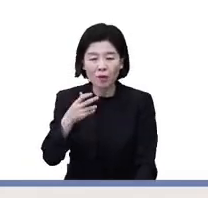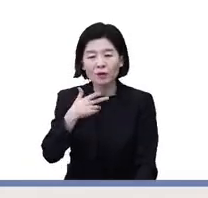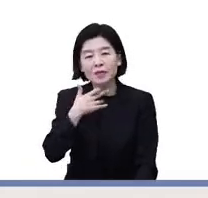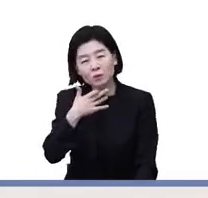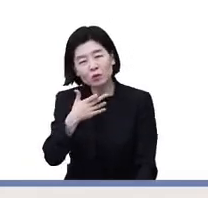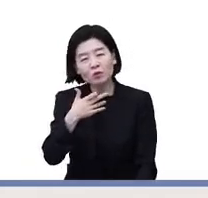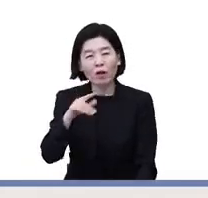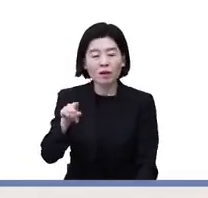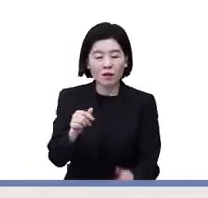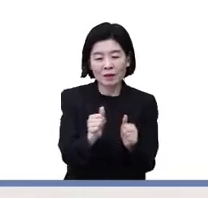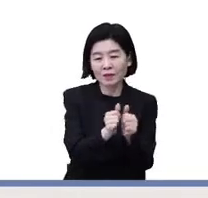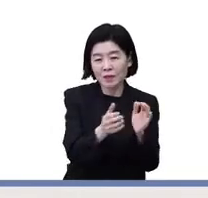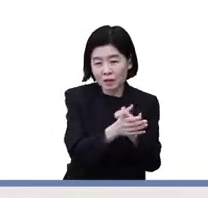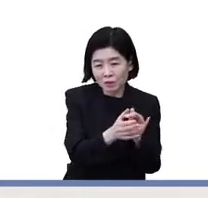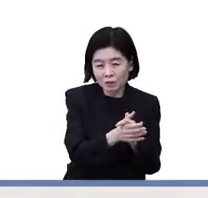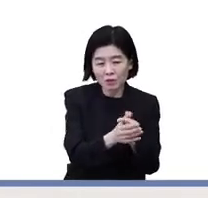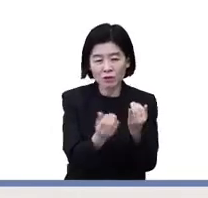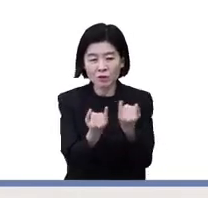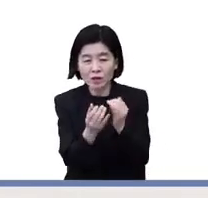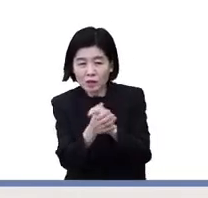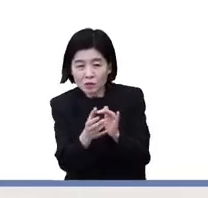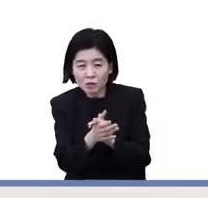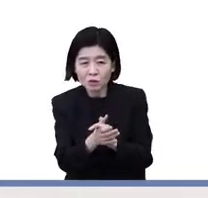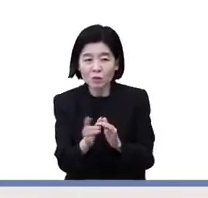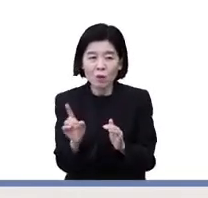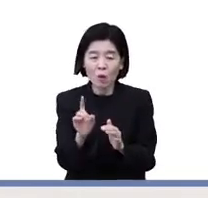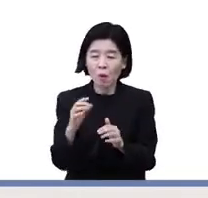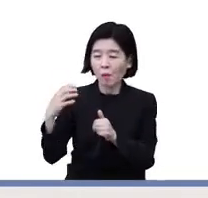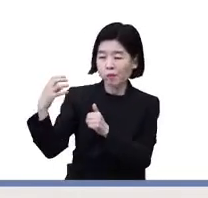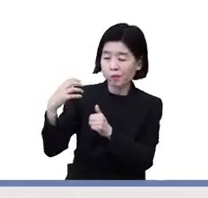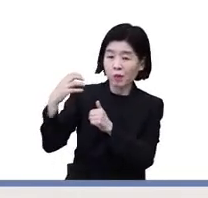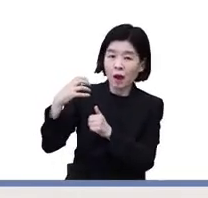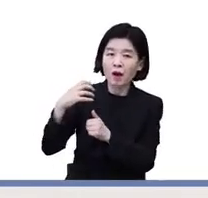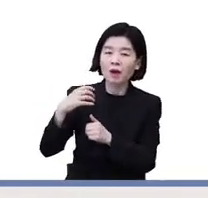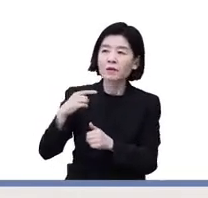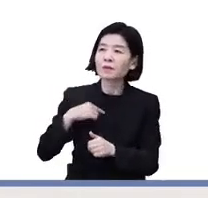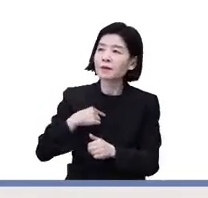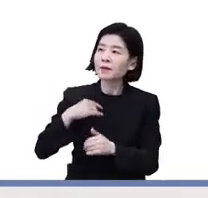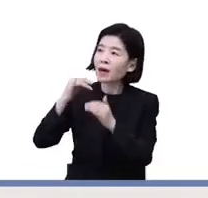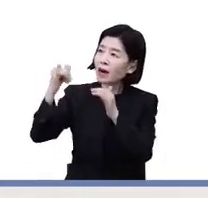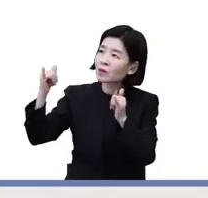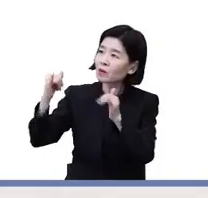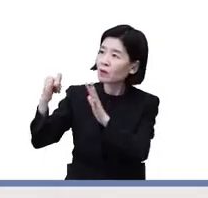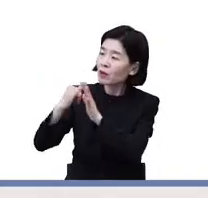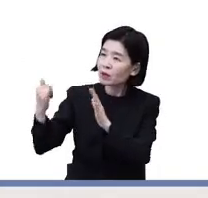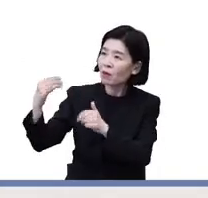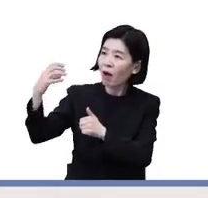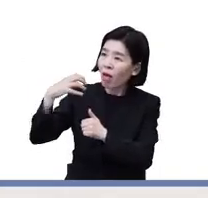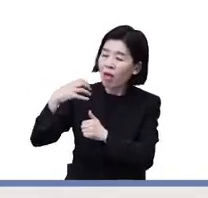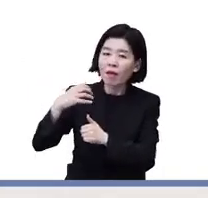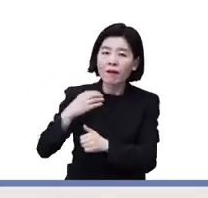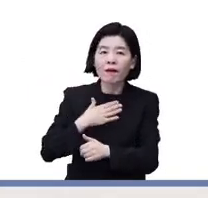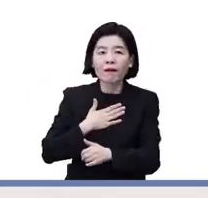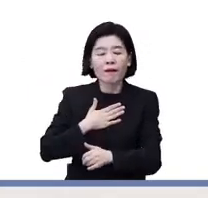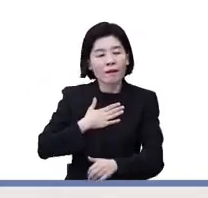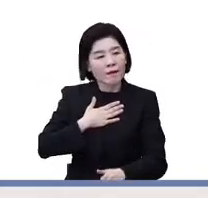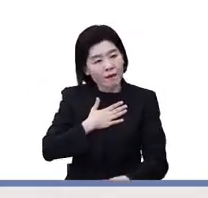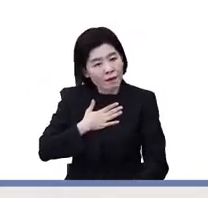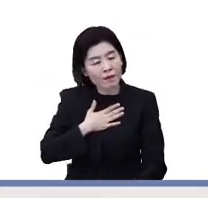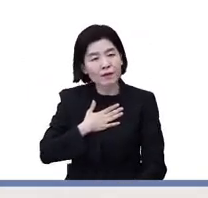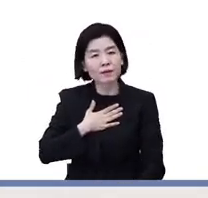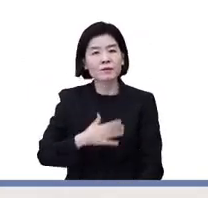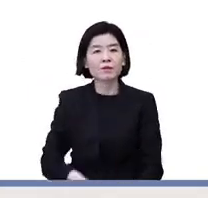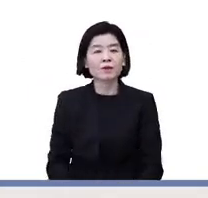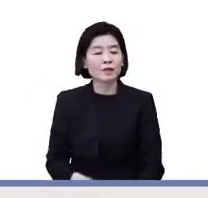나서 유서에는 뭐 자존심이 상했고 부당한 대우를 받았다고 항의를 하면서 주말밤에 친구들과 술 마신